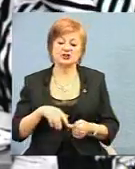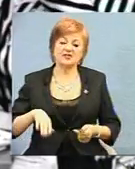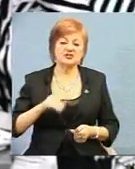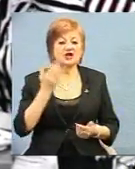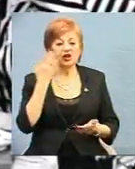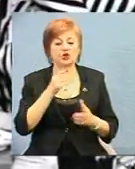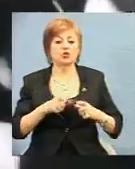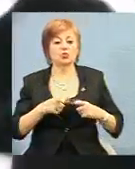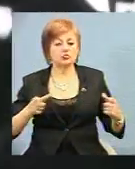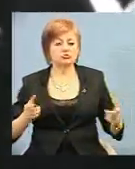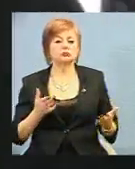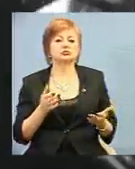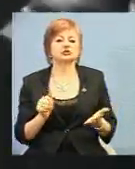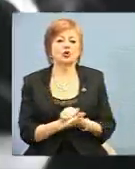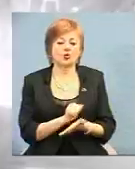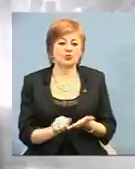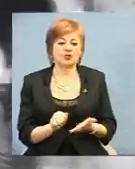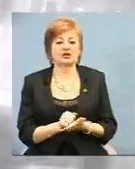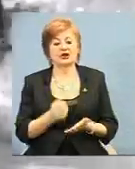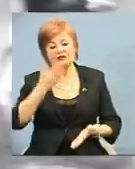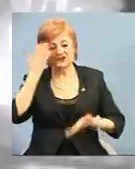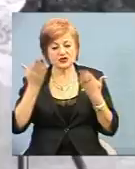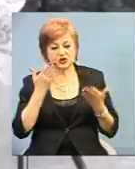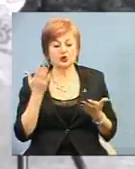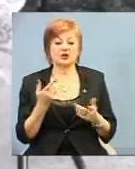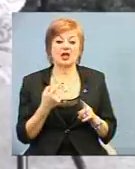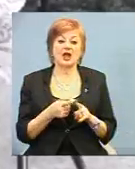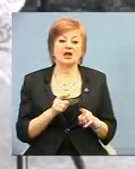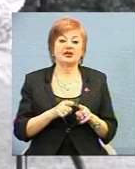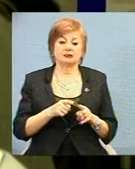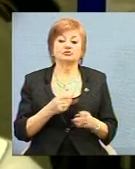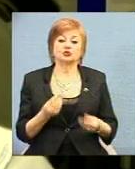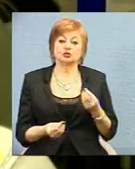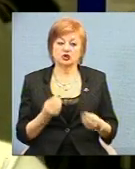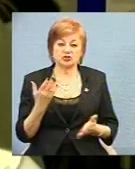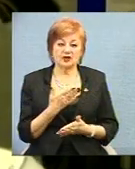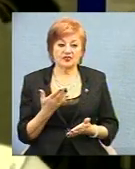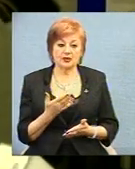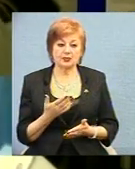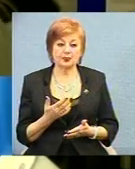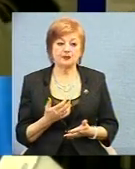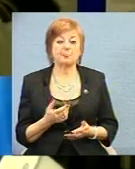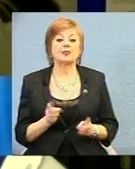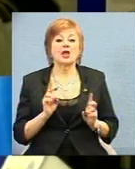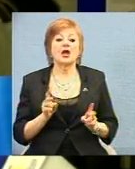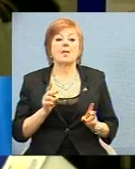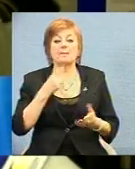короткометражні, ігрові, анімаційні та документальні, хоча сам режисер анімаційного кіно. Будемо оцінювати як кращий